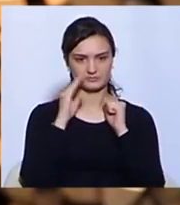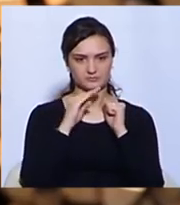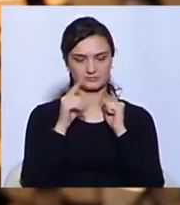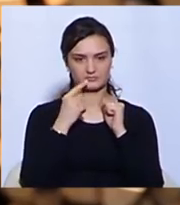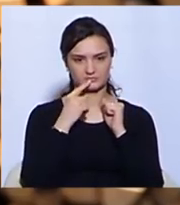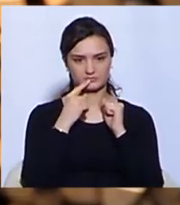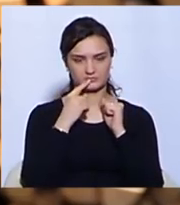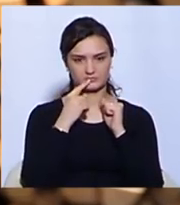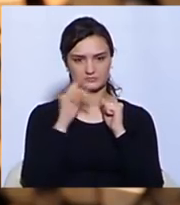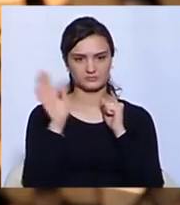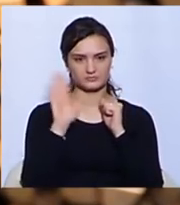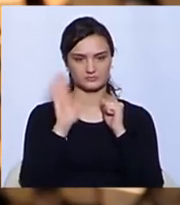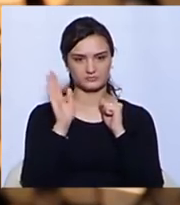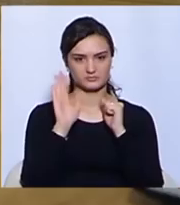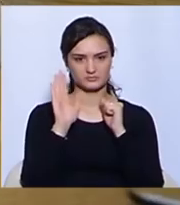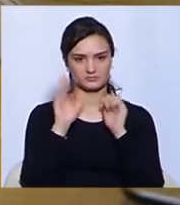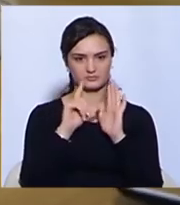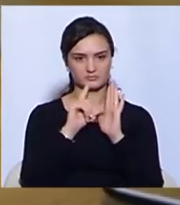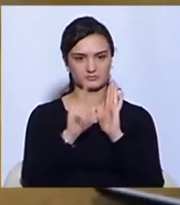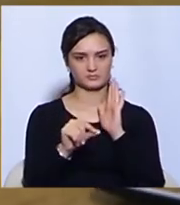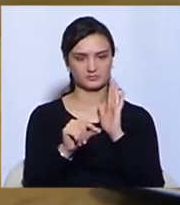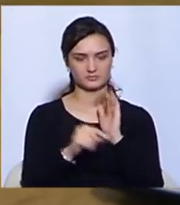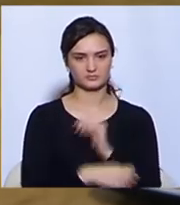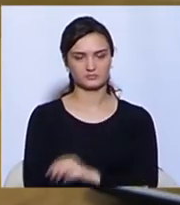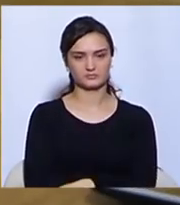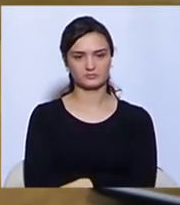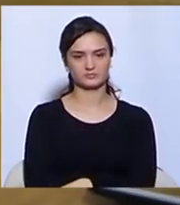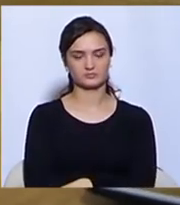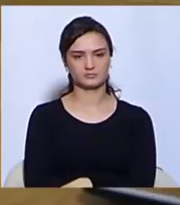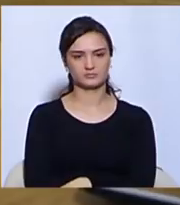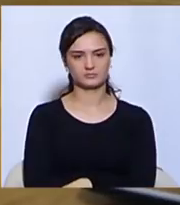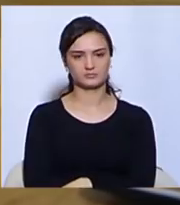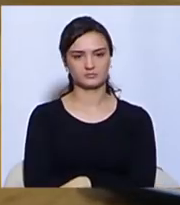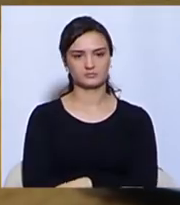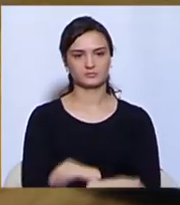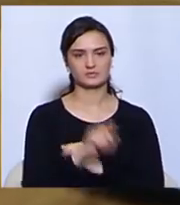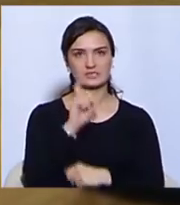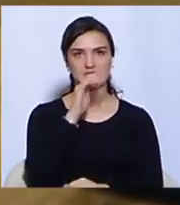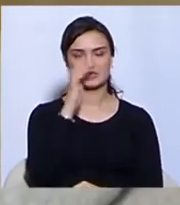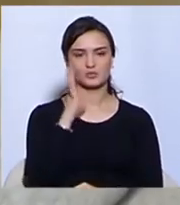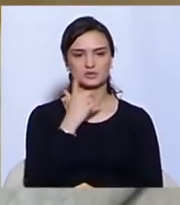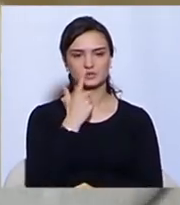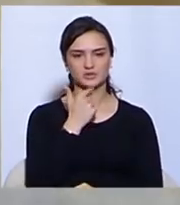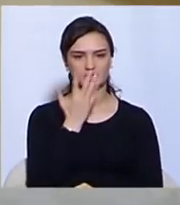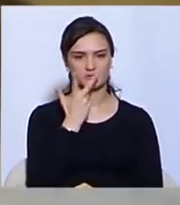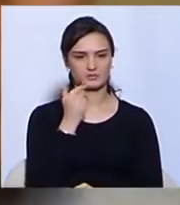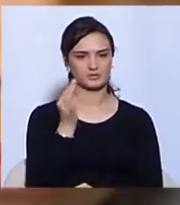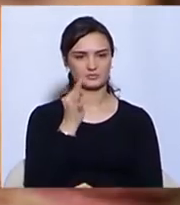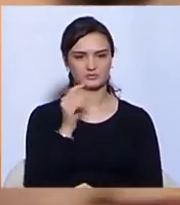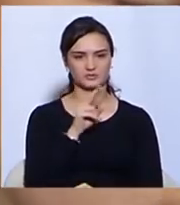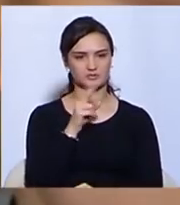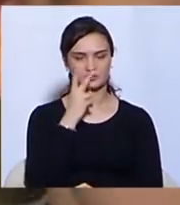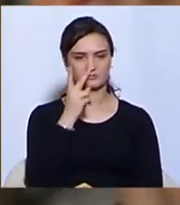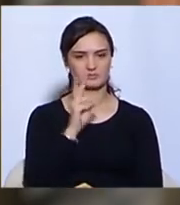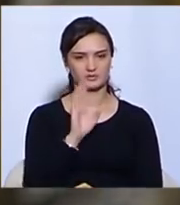და მანამდე გვიქნევდა ხელ სანამ თვალს მივეფარებოდით. წაიყო როგორი წითელი, იცით, აი ისეთი წითელი ფერი არც არასოდეს მინახავს